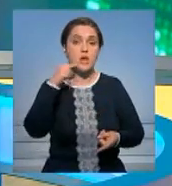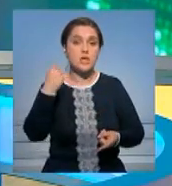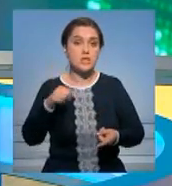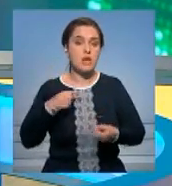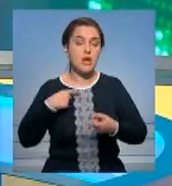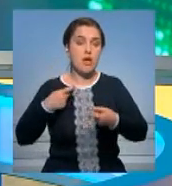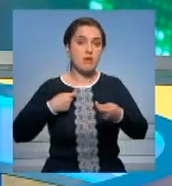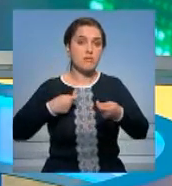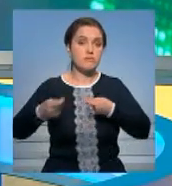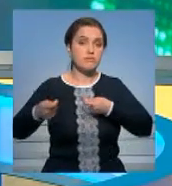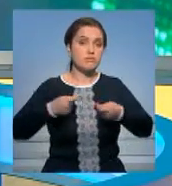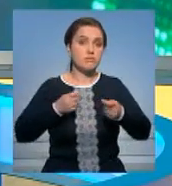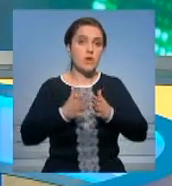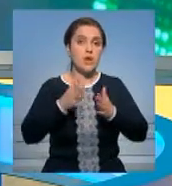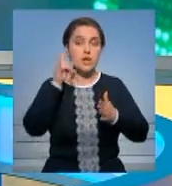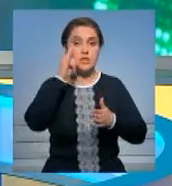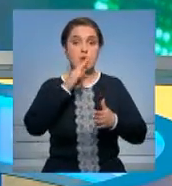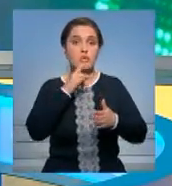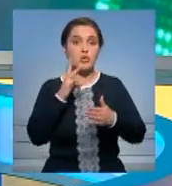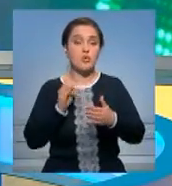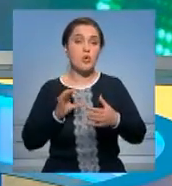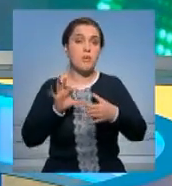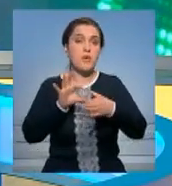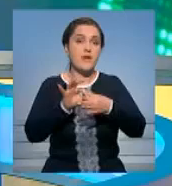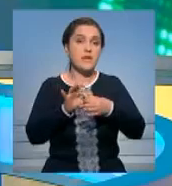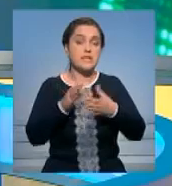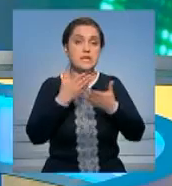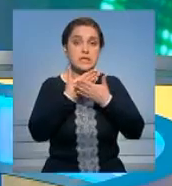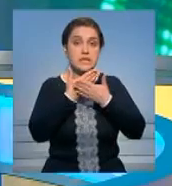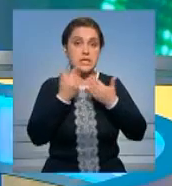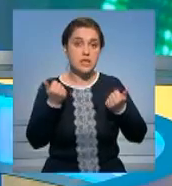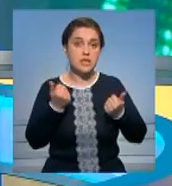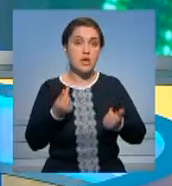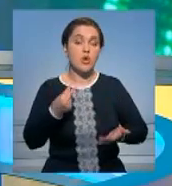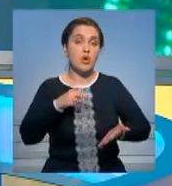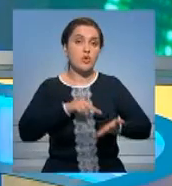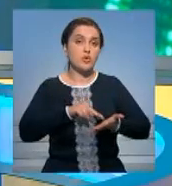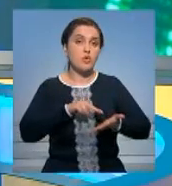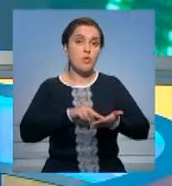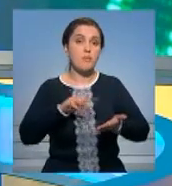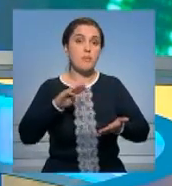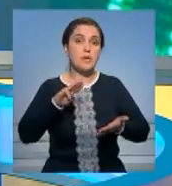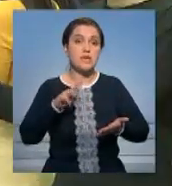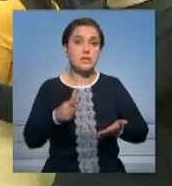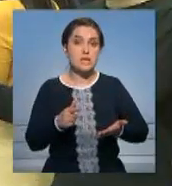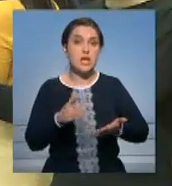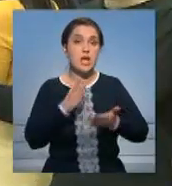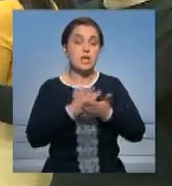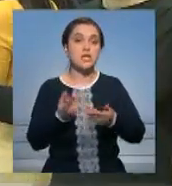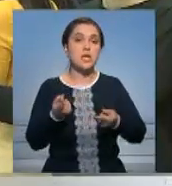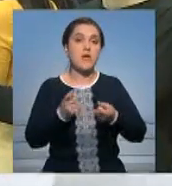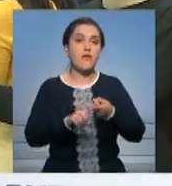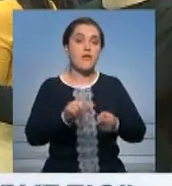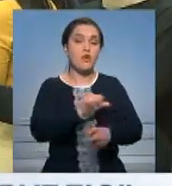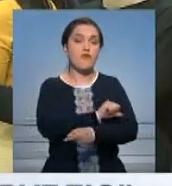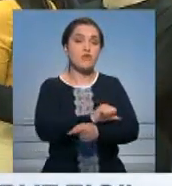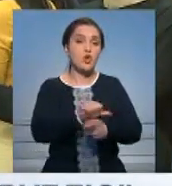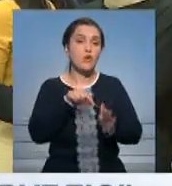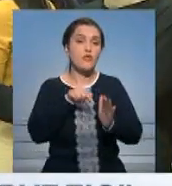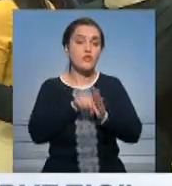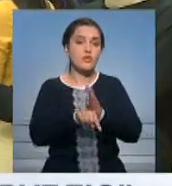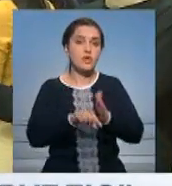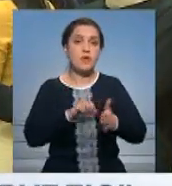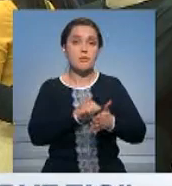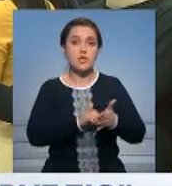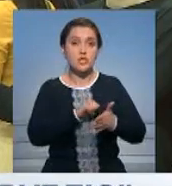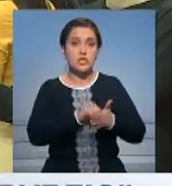основных торговых партнеров Казахстана, но привязки к нему нет. Курс национальной валюты, по словам главы финрегулятора, зависит от внешних и внутренних